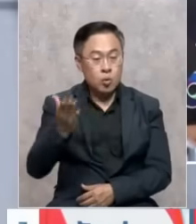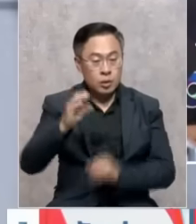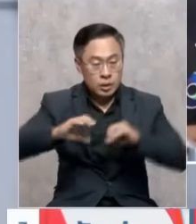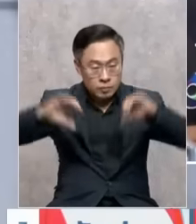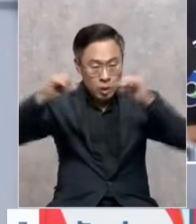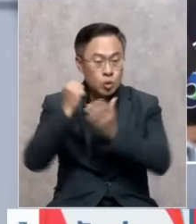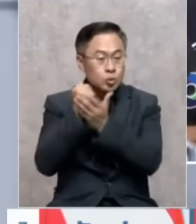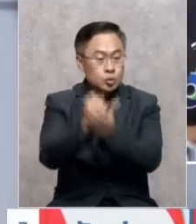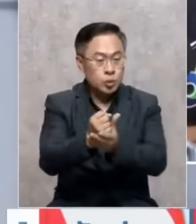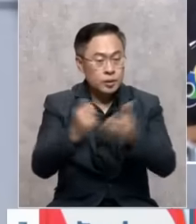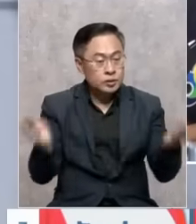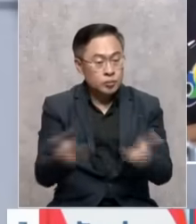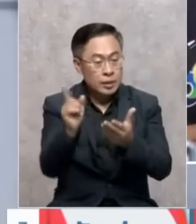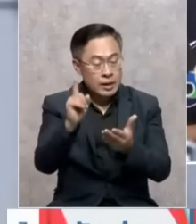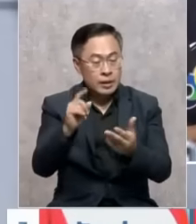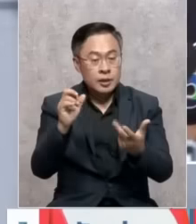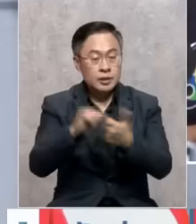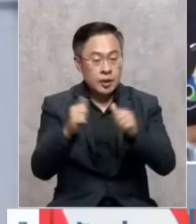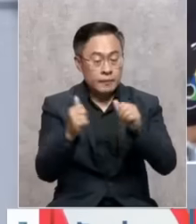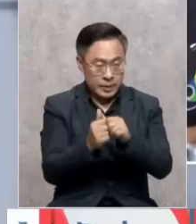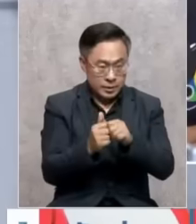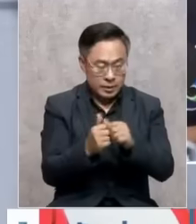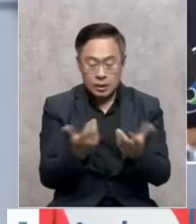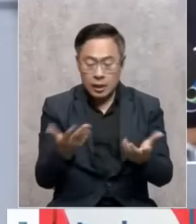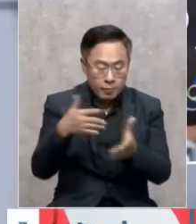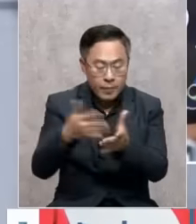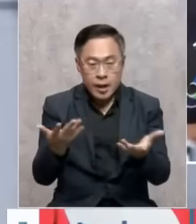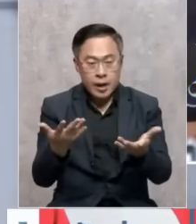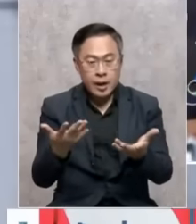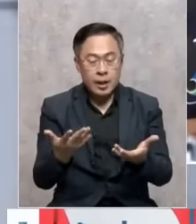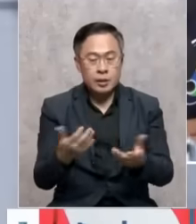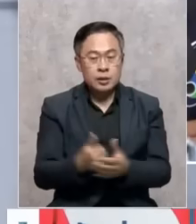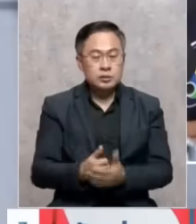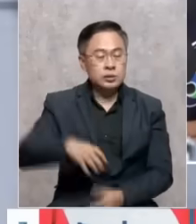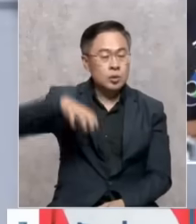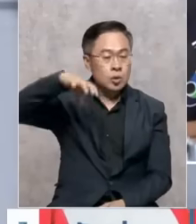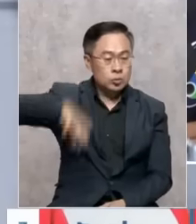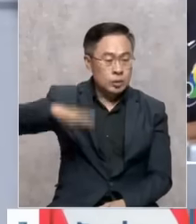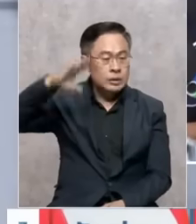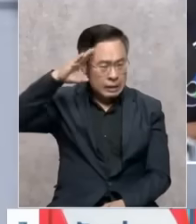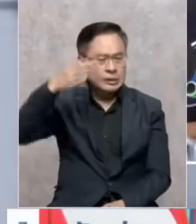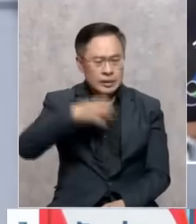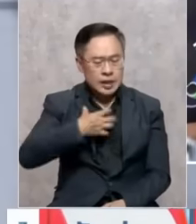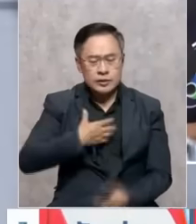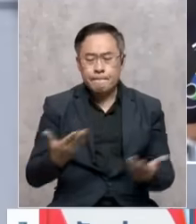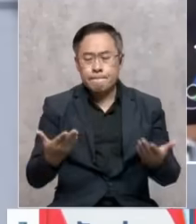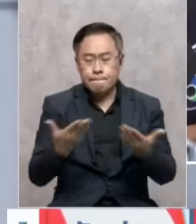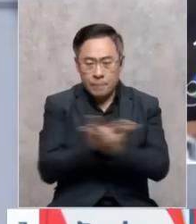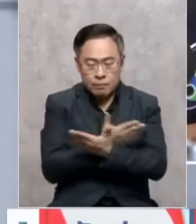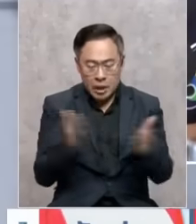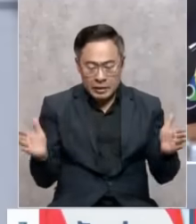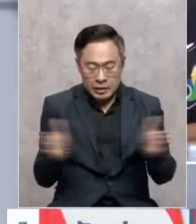ลไหมอุปสรรคอะไรไหมถ้าเกิดจะเป็นนโยบายรัฐบาลกองทัพเองเขาบอกเขาก็อยากปรับปรุงองค์กรเนี่ยนะครับไม่ขัดข้อง